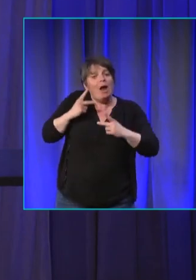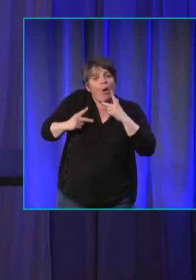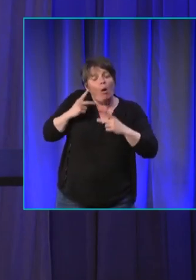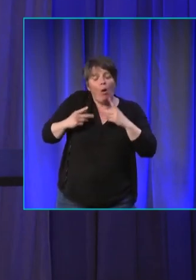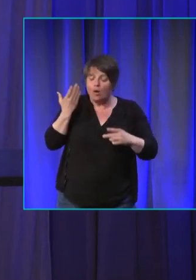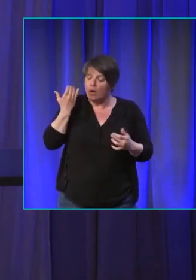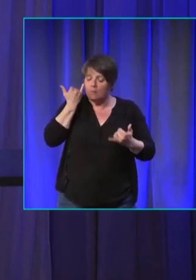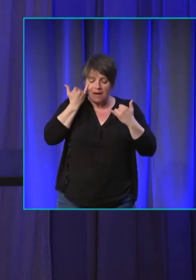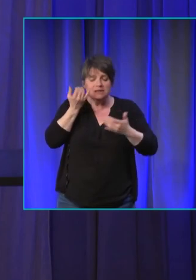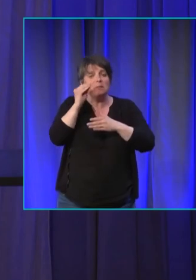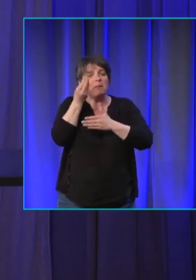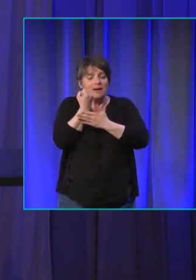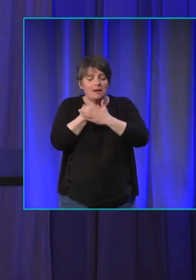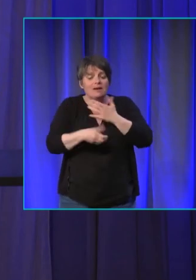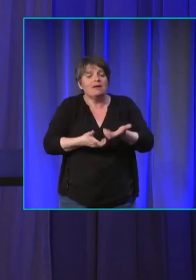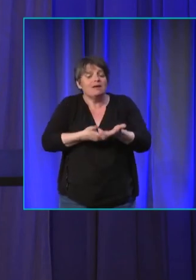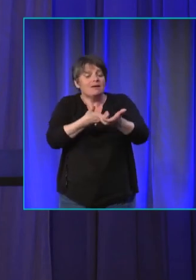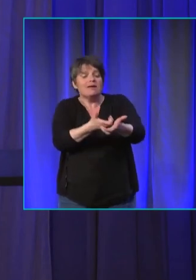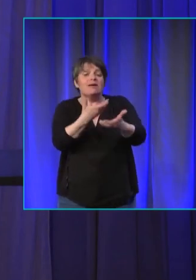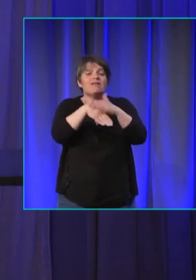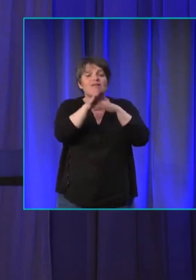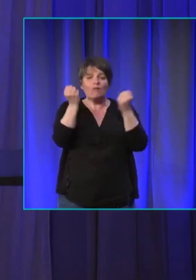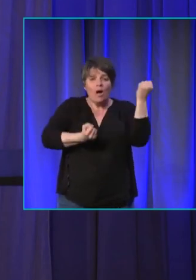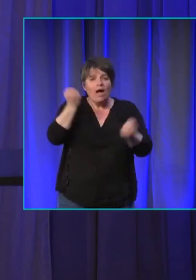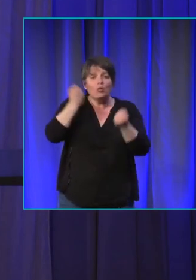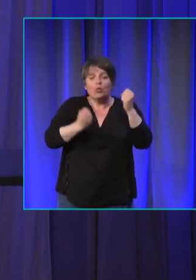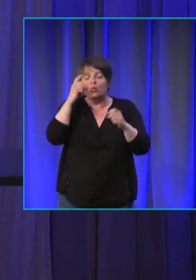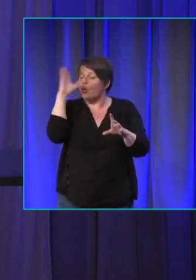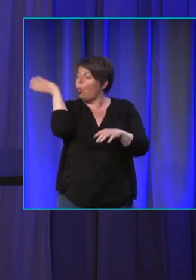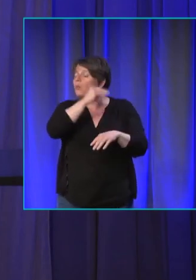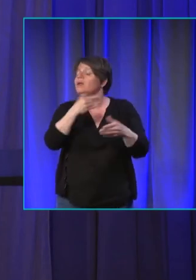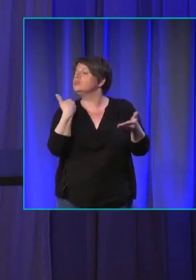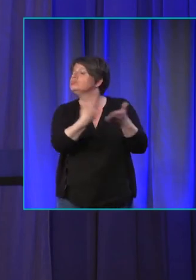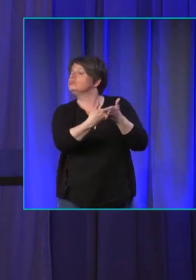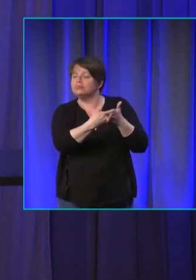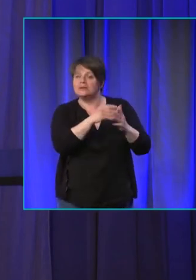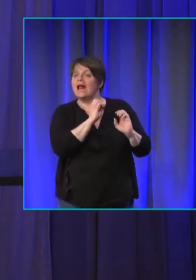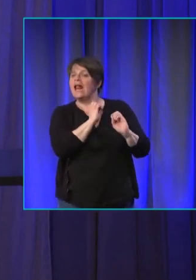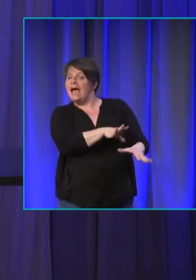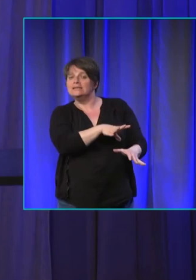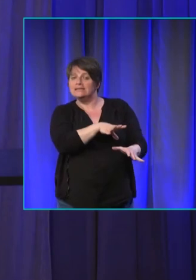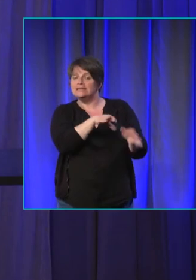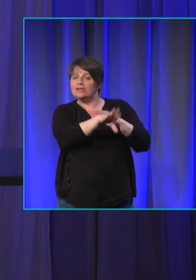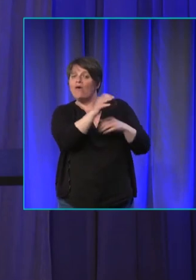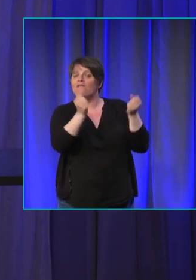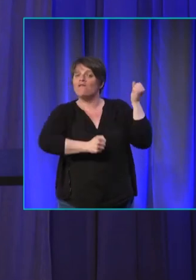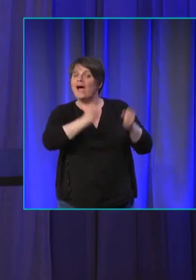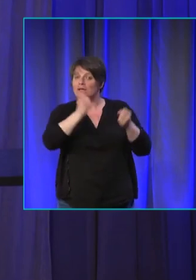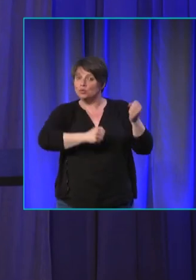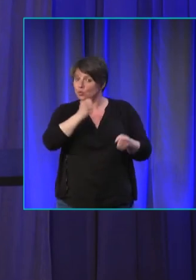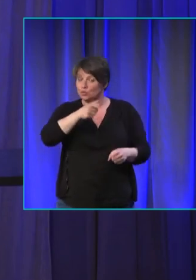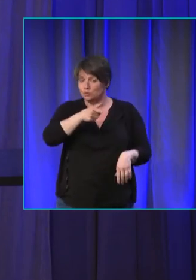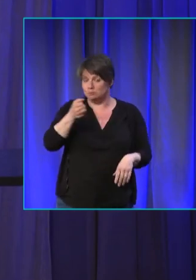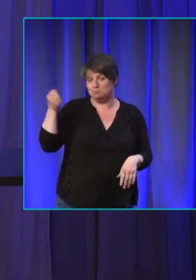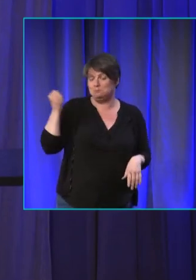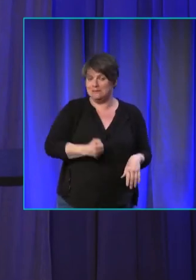enfant, un nouveau-né, que vous le mettez dans une voiture, vous l'oubliez dans une voiture, ça s'est déjà arrivé. Hein. Donc là, c'est